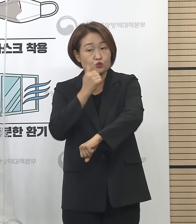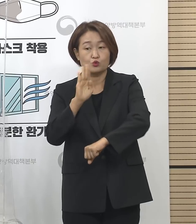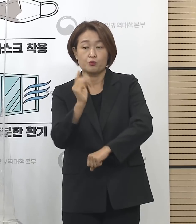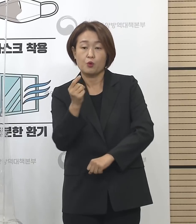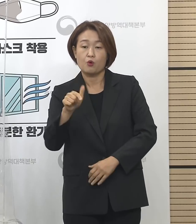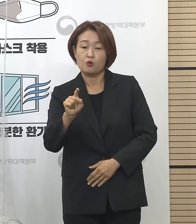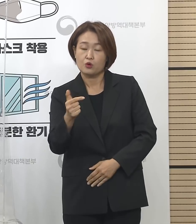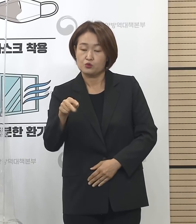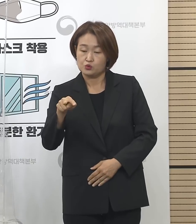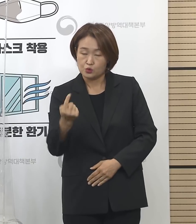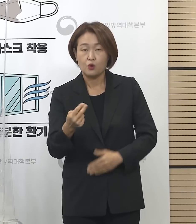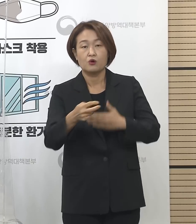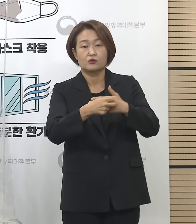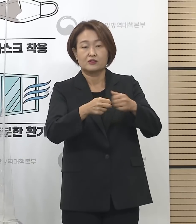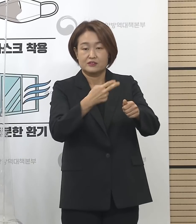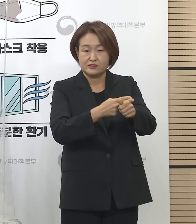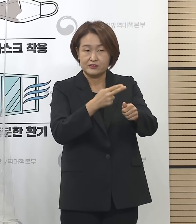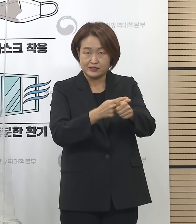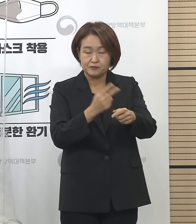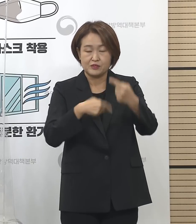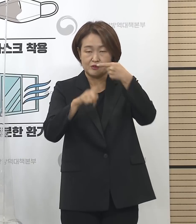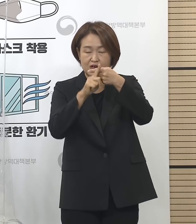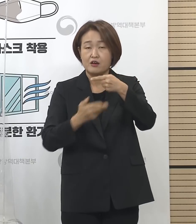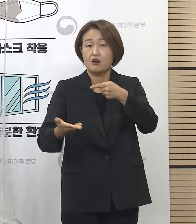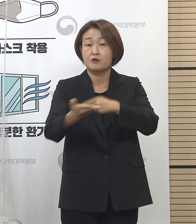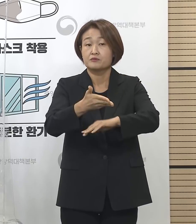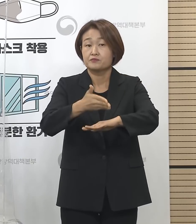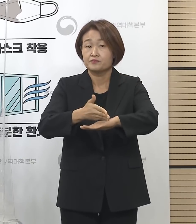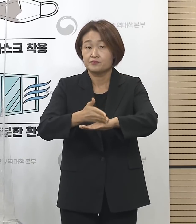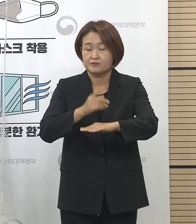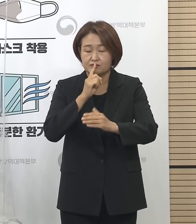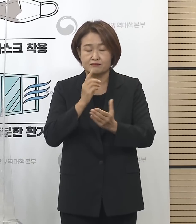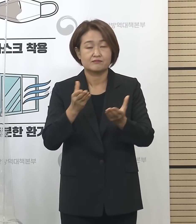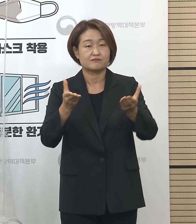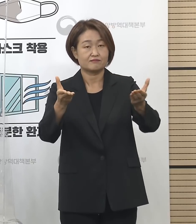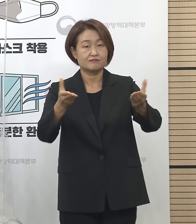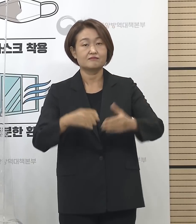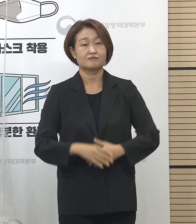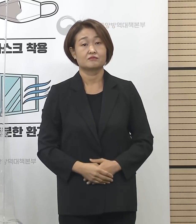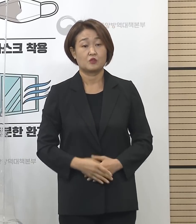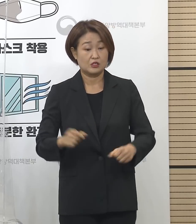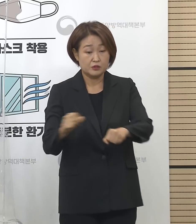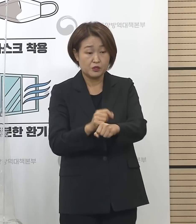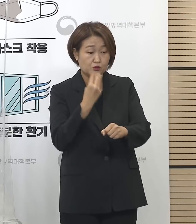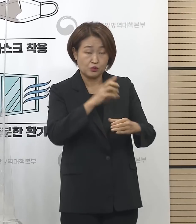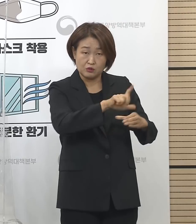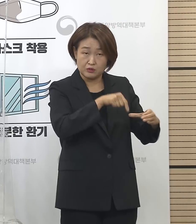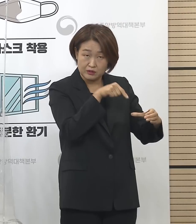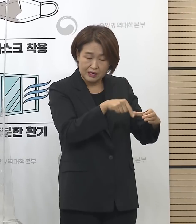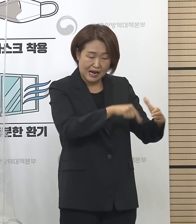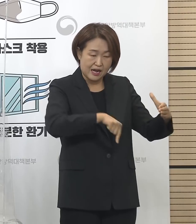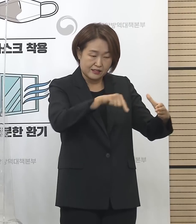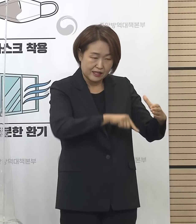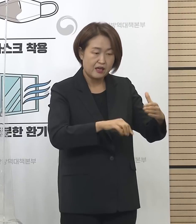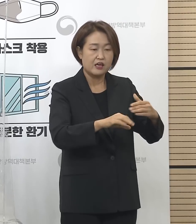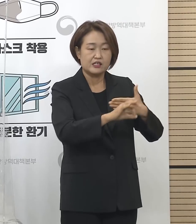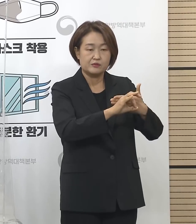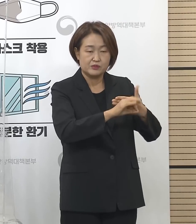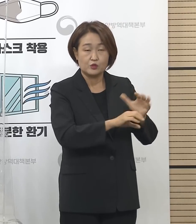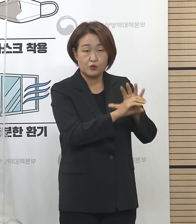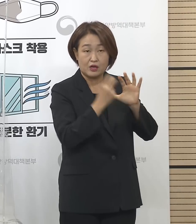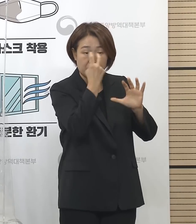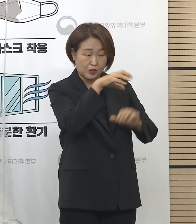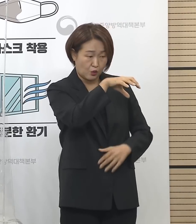보건소와 의료인들에 대해 진심으로 감사의 말씀을 드립니다. 특히 수도권의 임시 선별검사소의